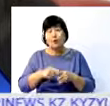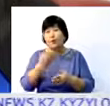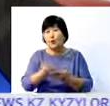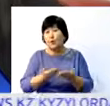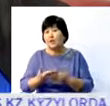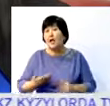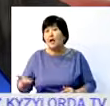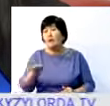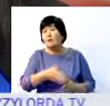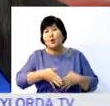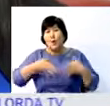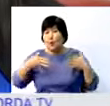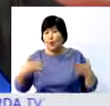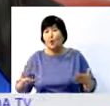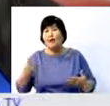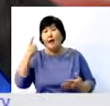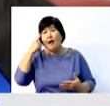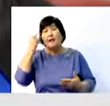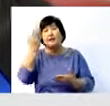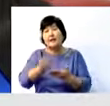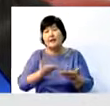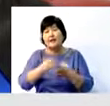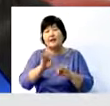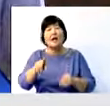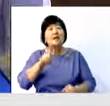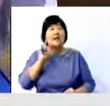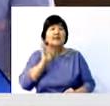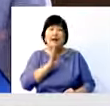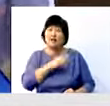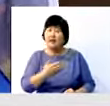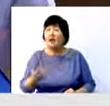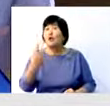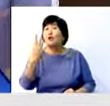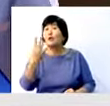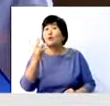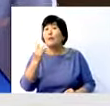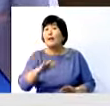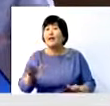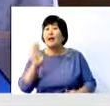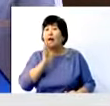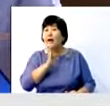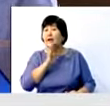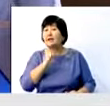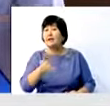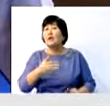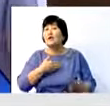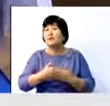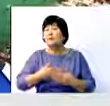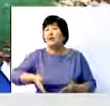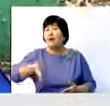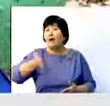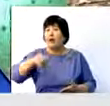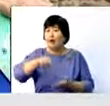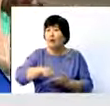біз үлкен ақыл кеңестер айтылды жас аналарға. 4 баланың анасы Лаура Рахмет семинарға белсенді қатысушылардың